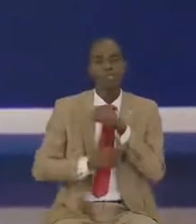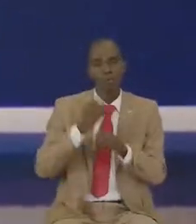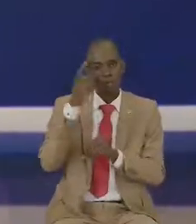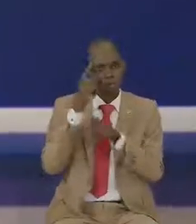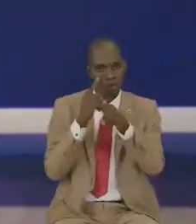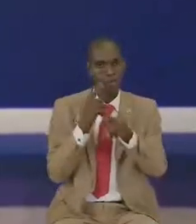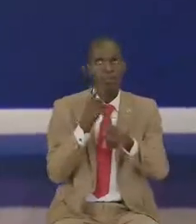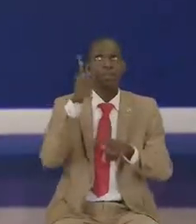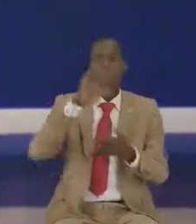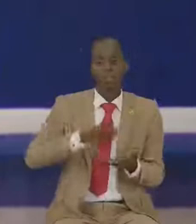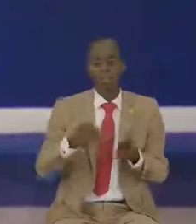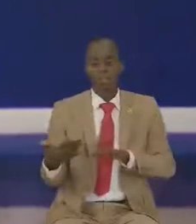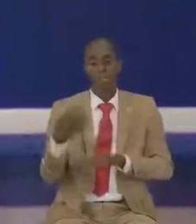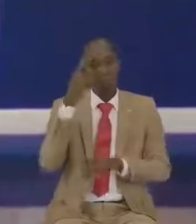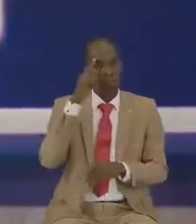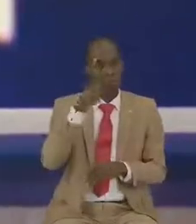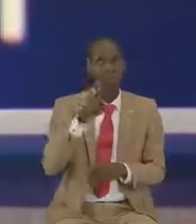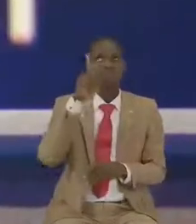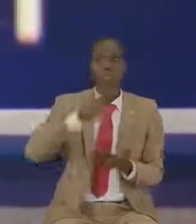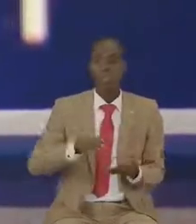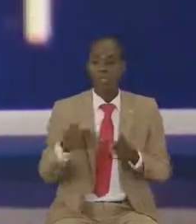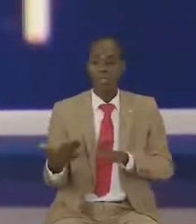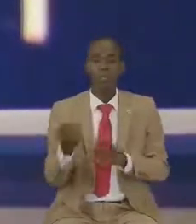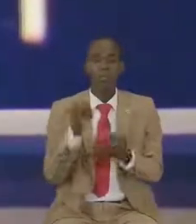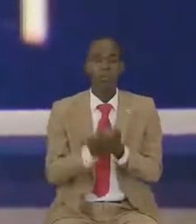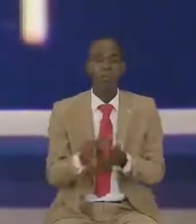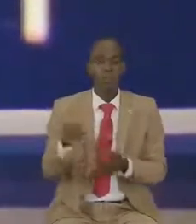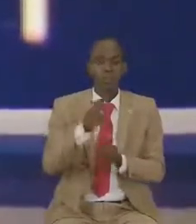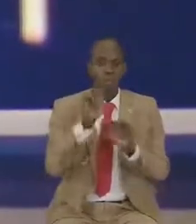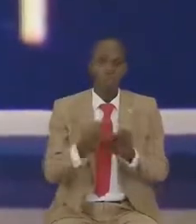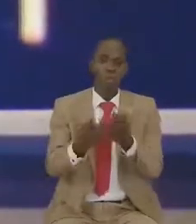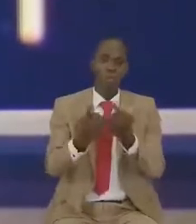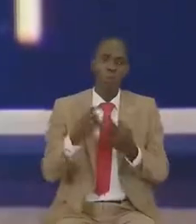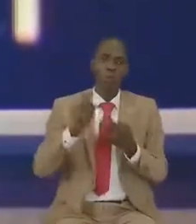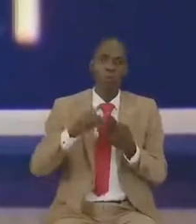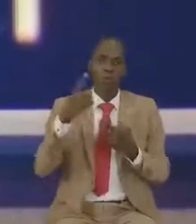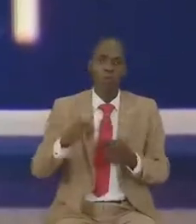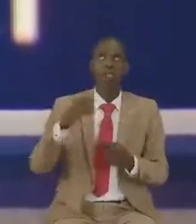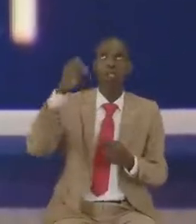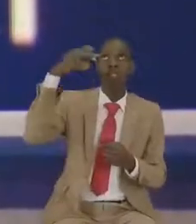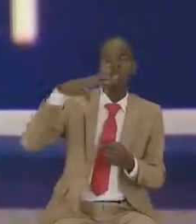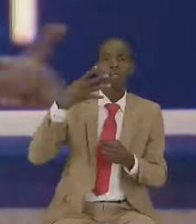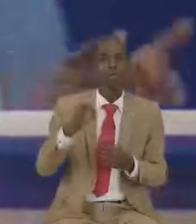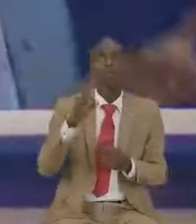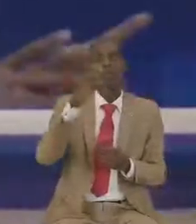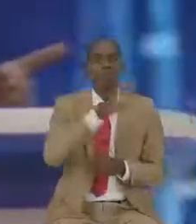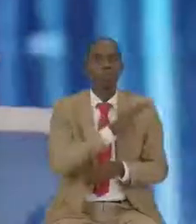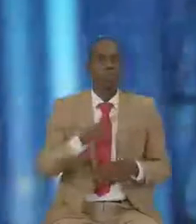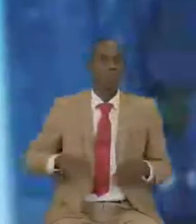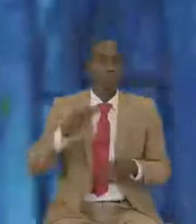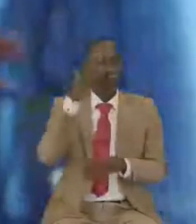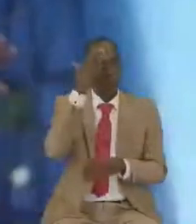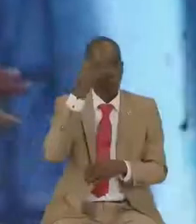a-t-il souffert? Il a souffert pour vous, il est mort pour vous, il est mort afin que